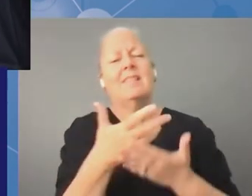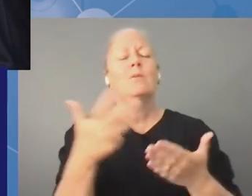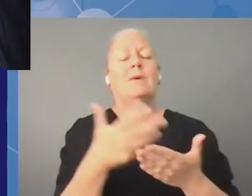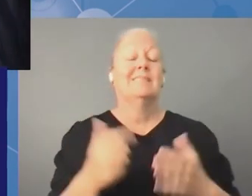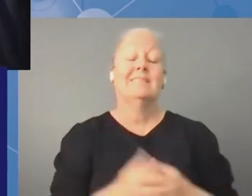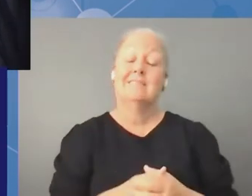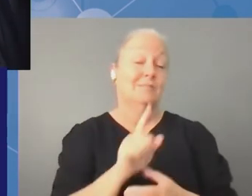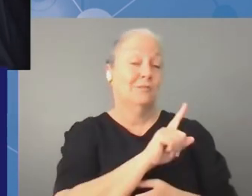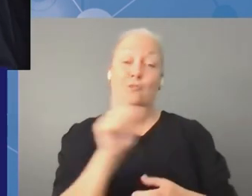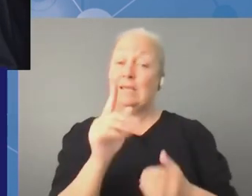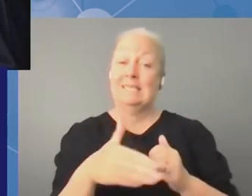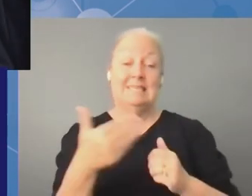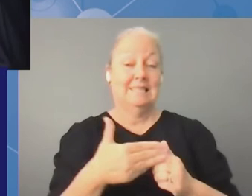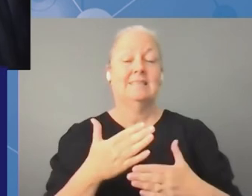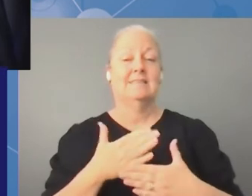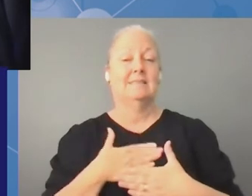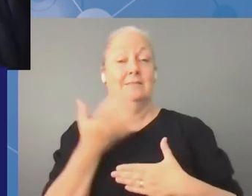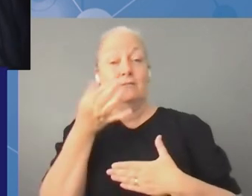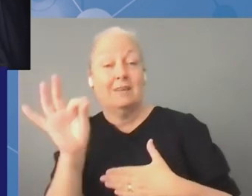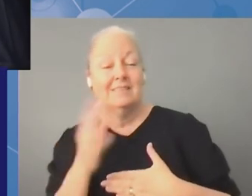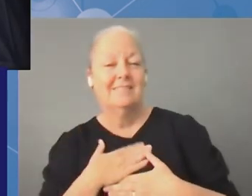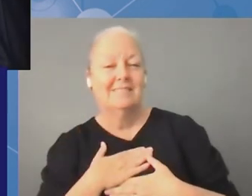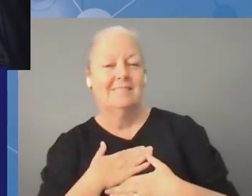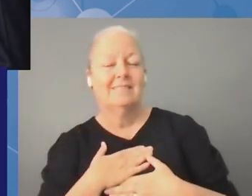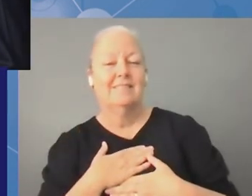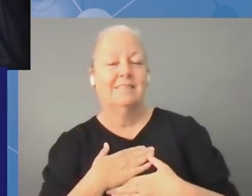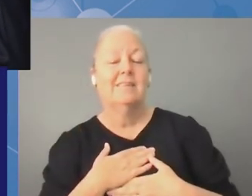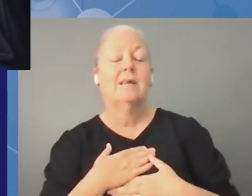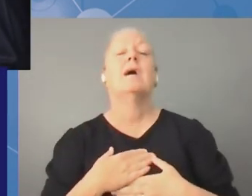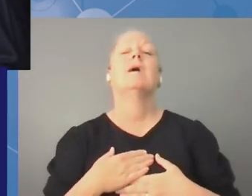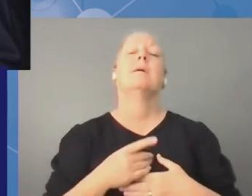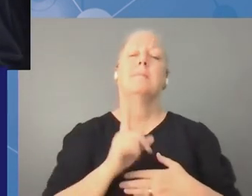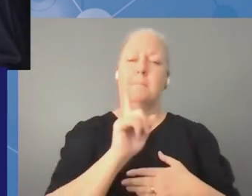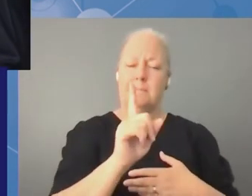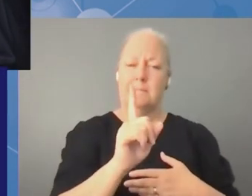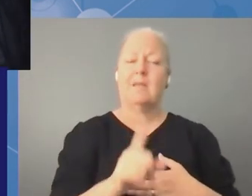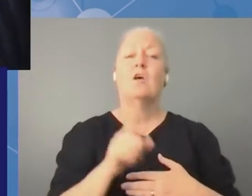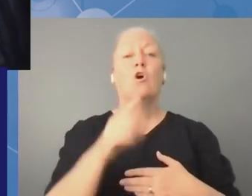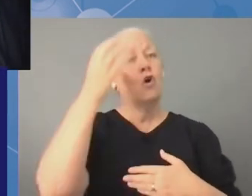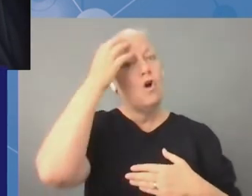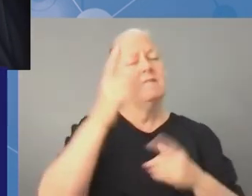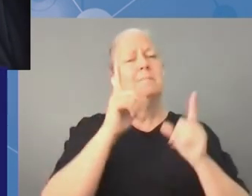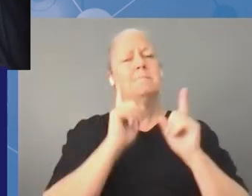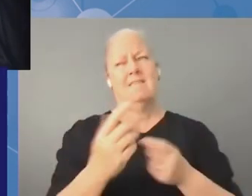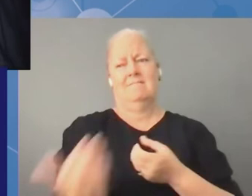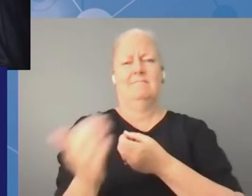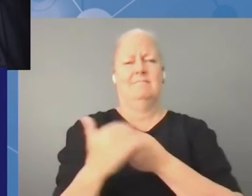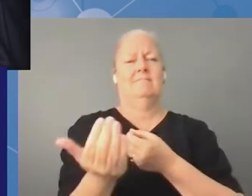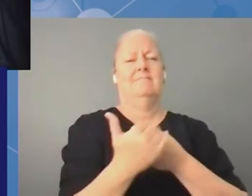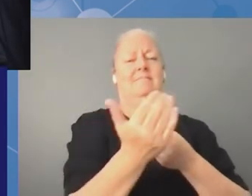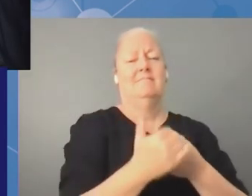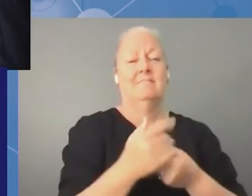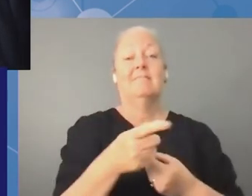أن أقول أنه يجب أن تشارك الحكومات. نحن نتحدث عن الإدارة،